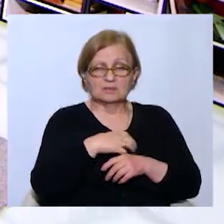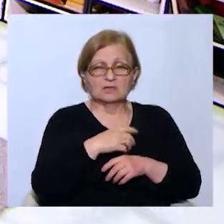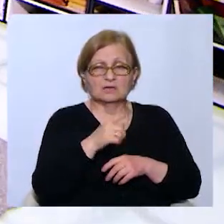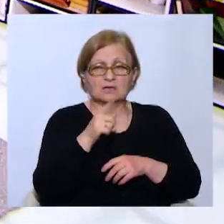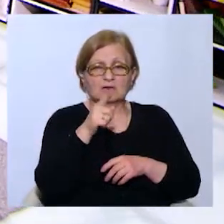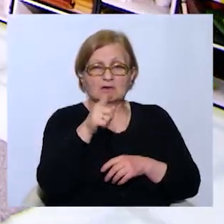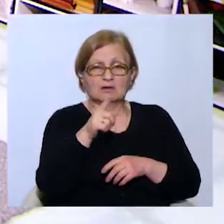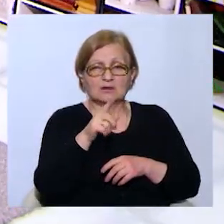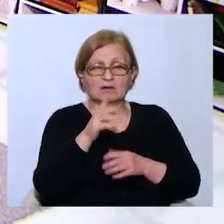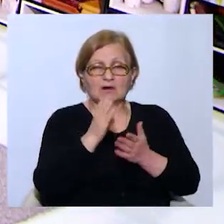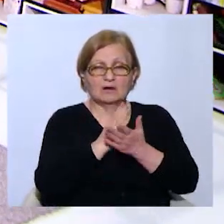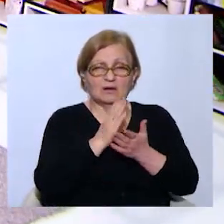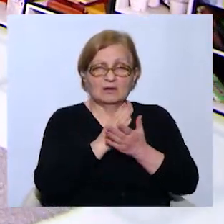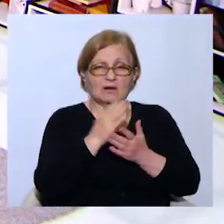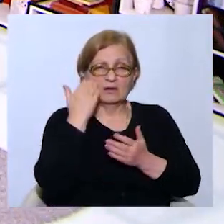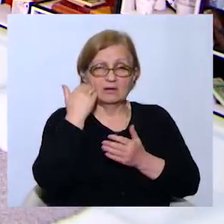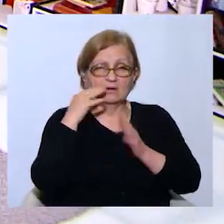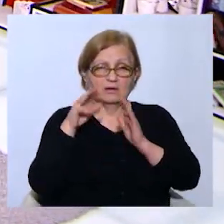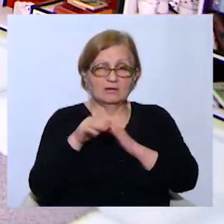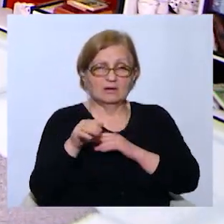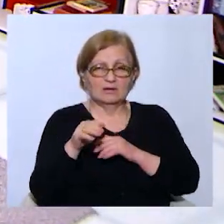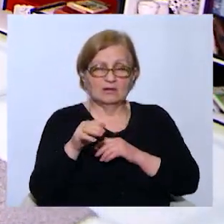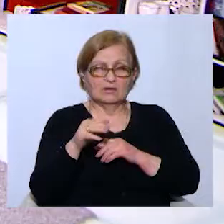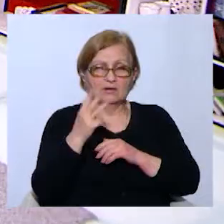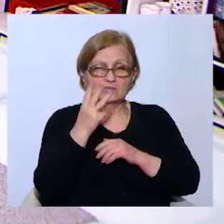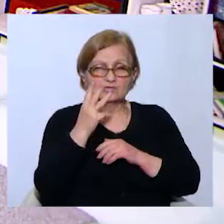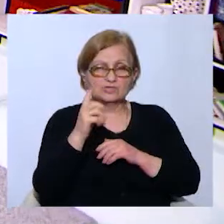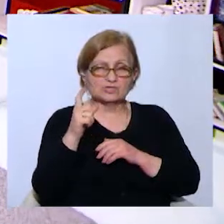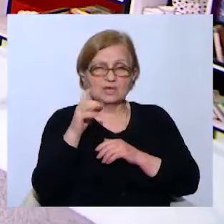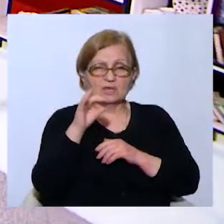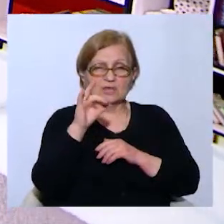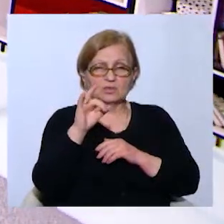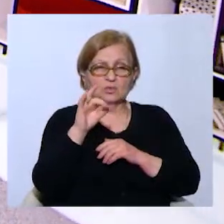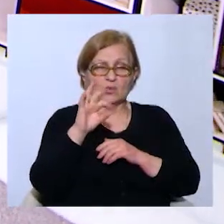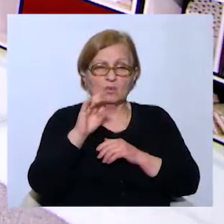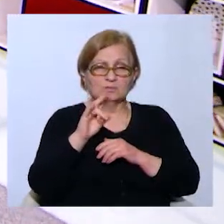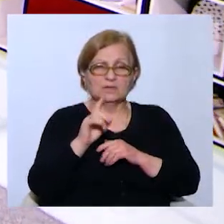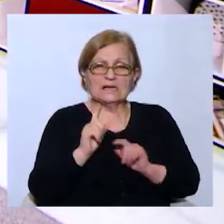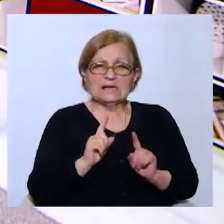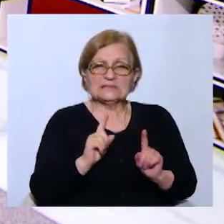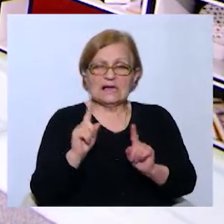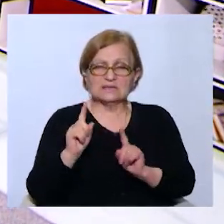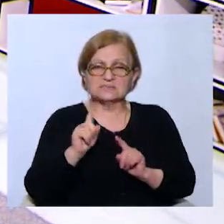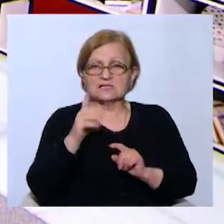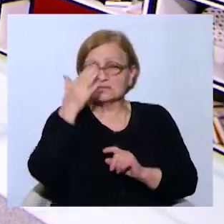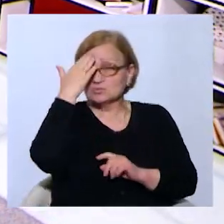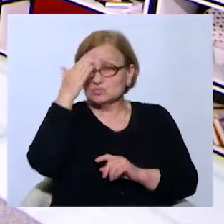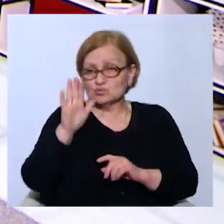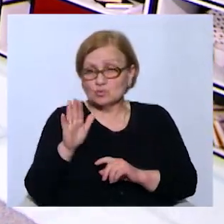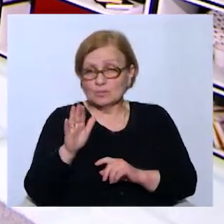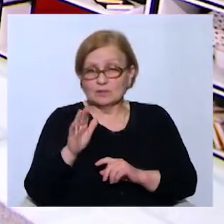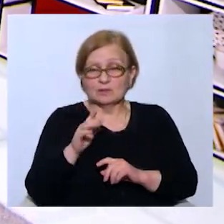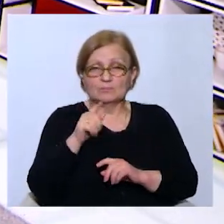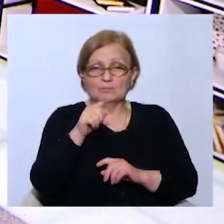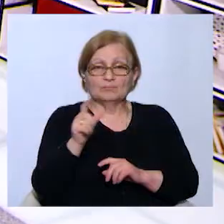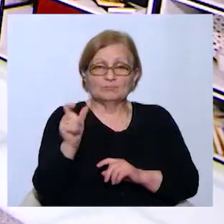შბგერა ასევობს ისევ არაბულში სიტყვა შეიონ რომელიც რაღაცას ნიშნავს რაღაც რაც ცნობილი არ არის და აქვთ